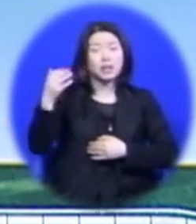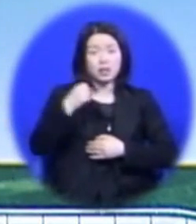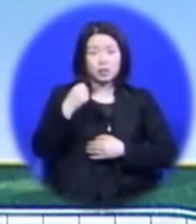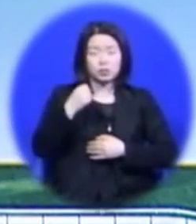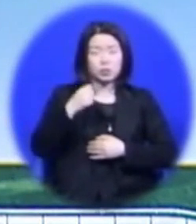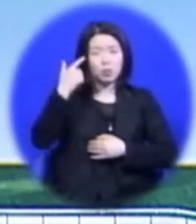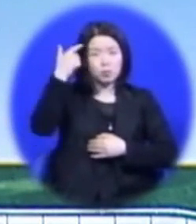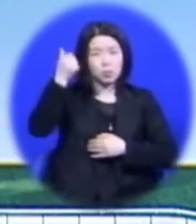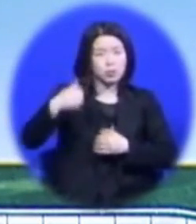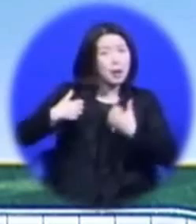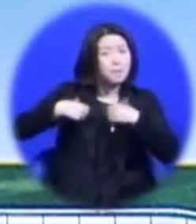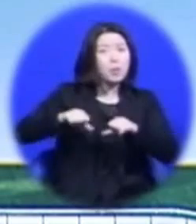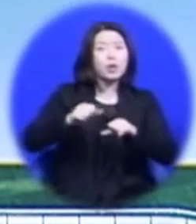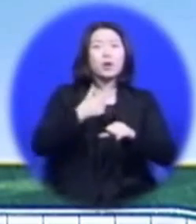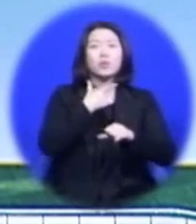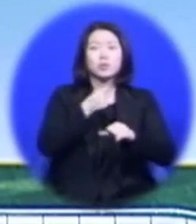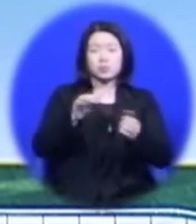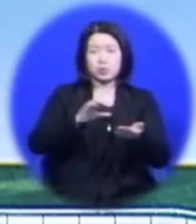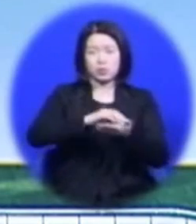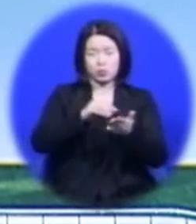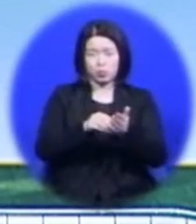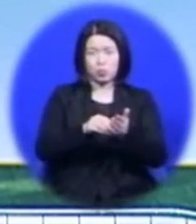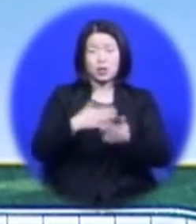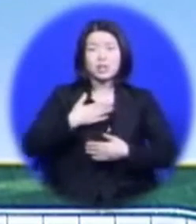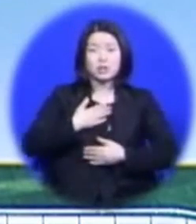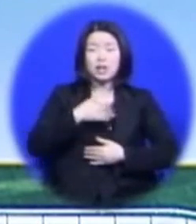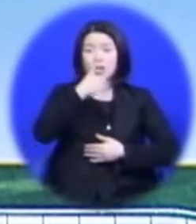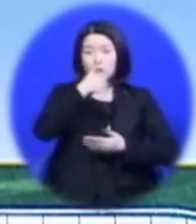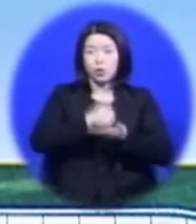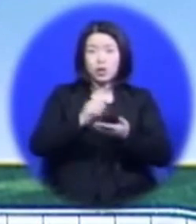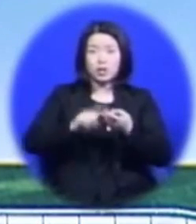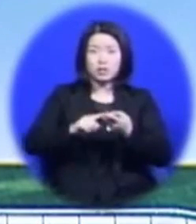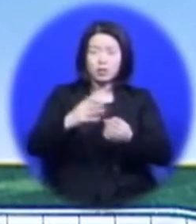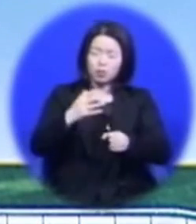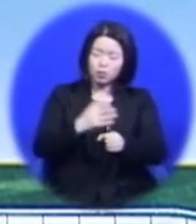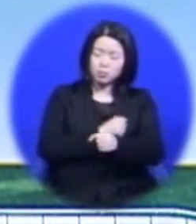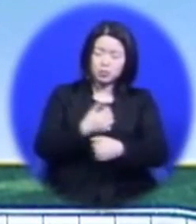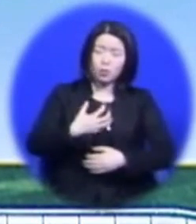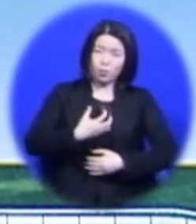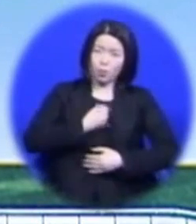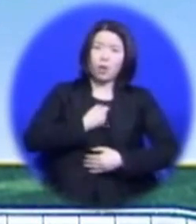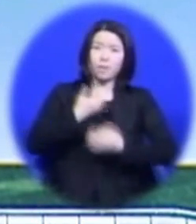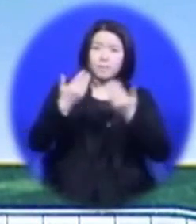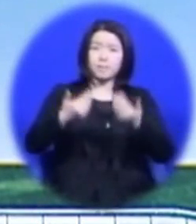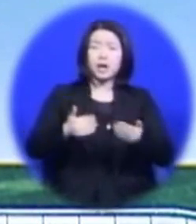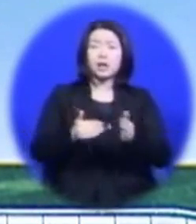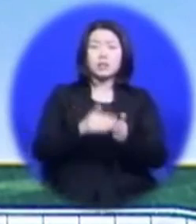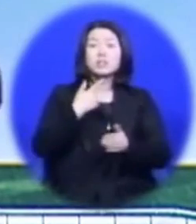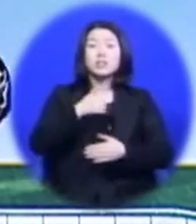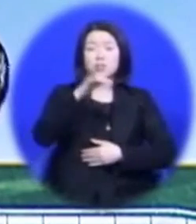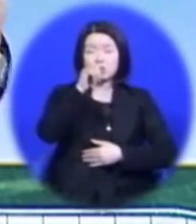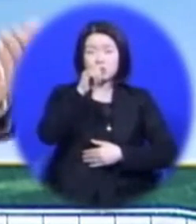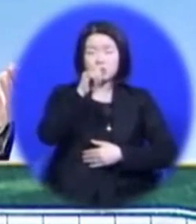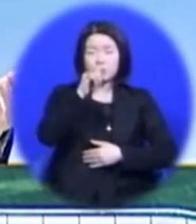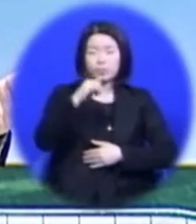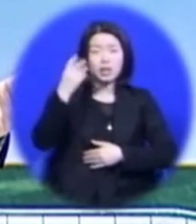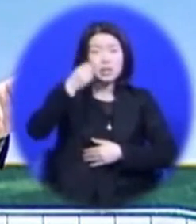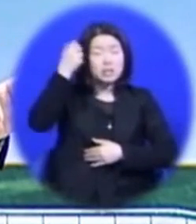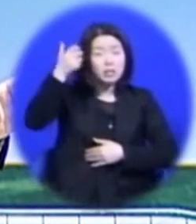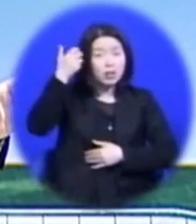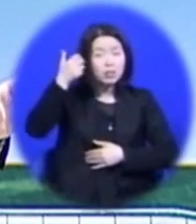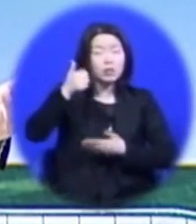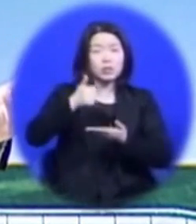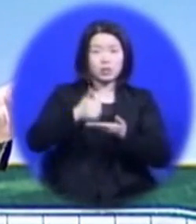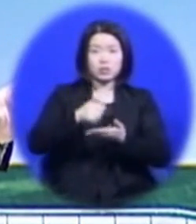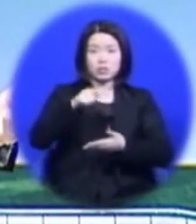사표 내고 싶을 정도로 저의 죄에 대해서 엄청난 충격을 받았습니다. 성령께서 그렇게 하십니다.